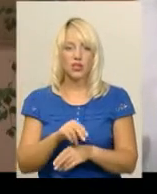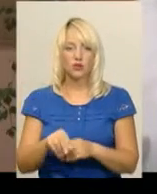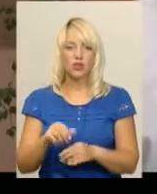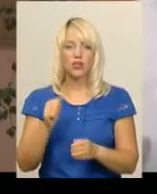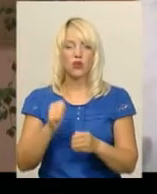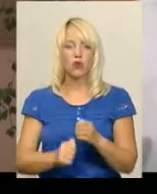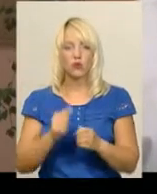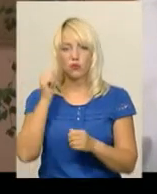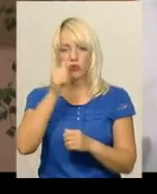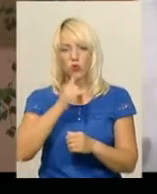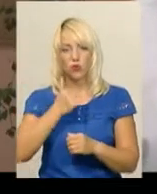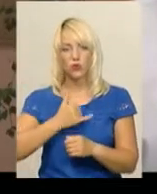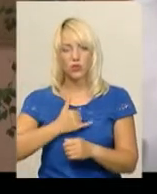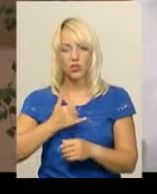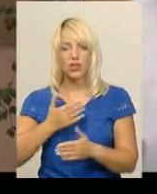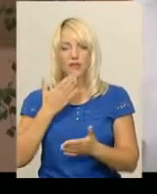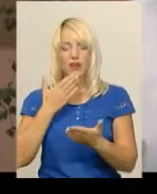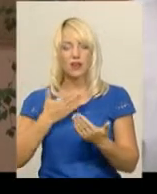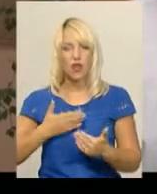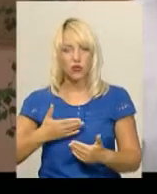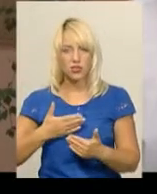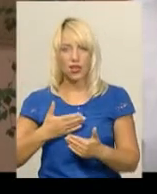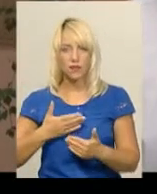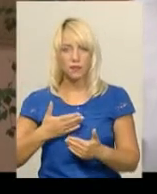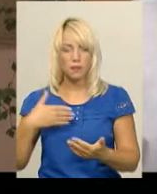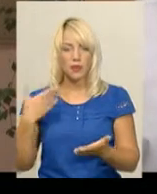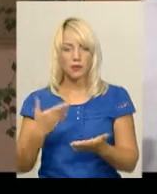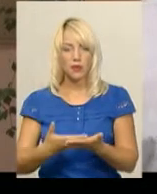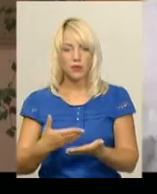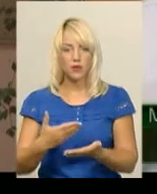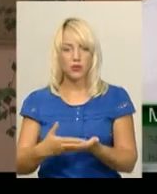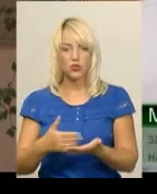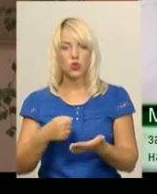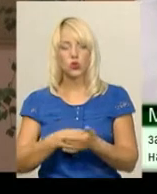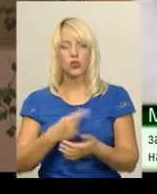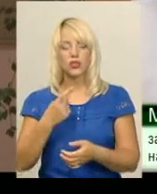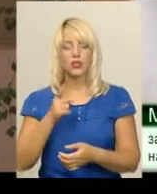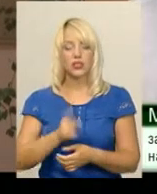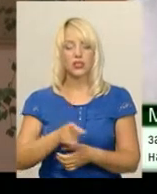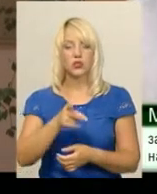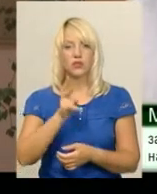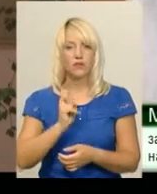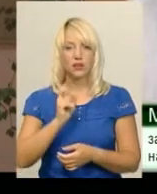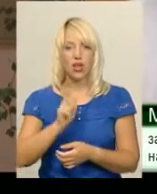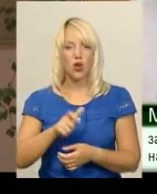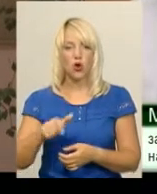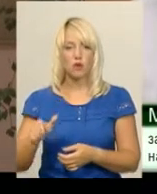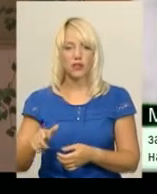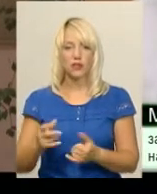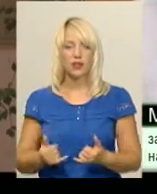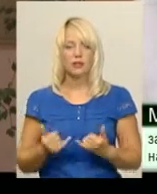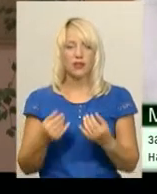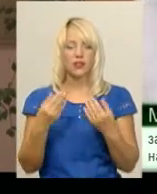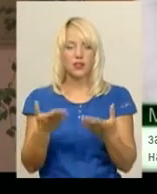роком в нас звертається приблизно до 1200 громадян для